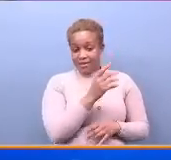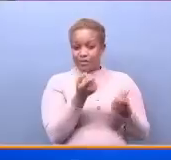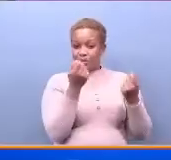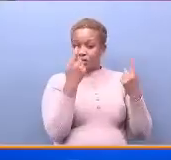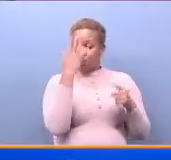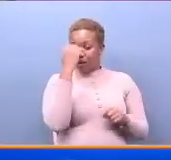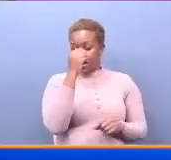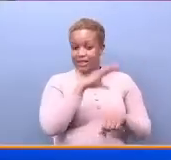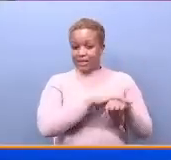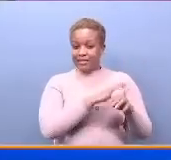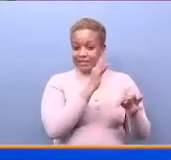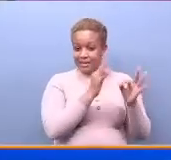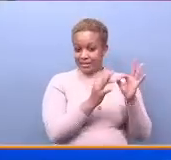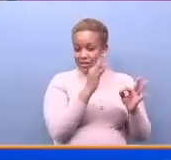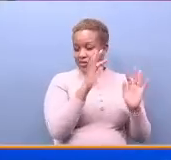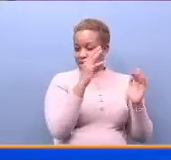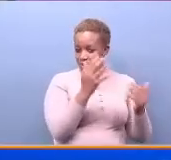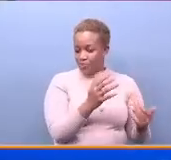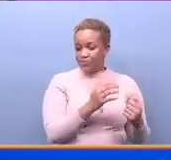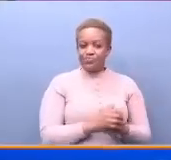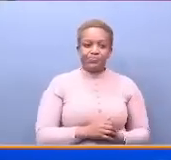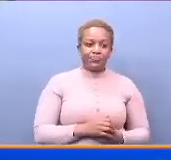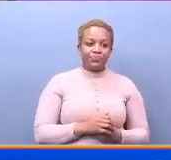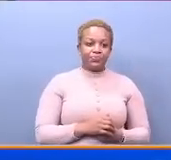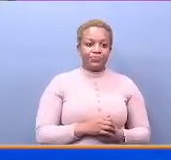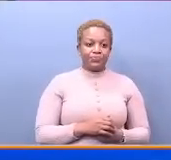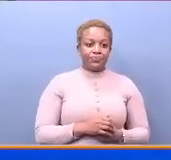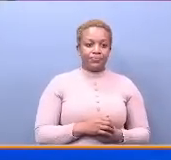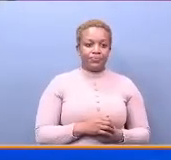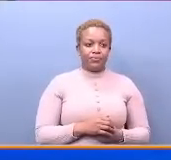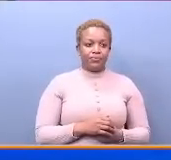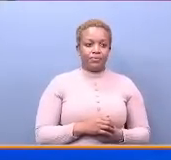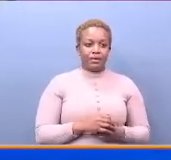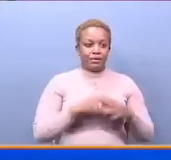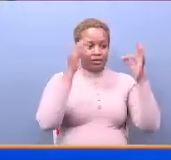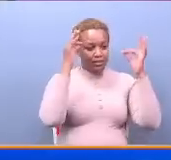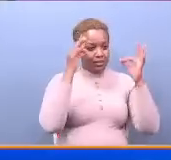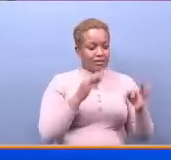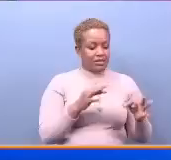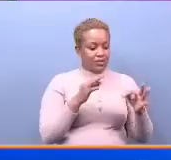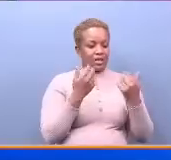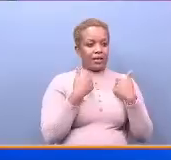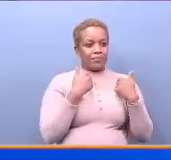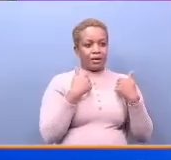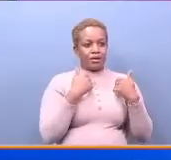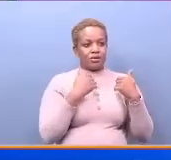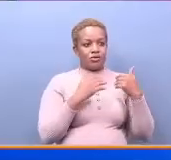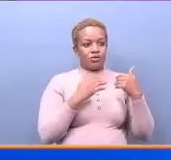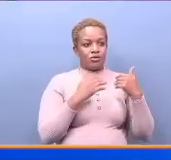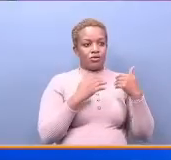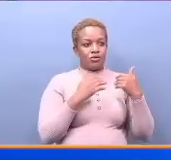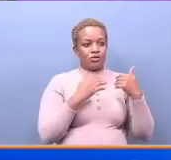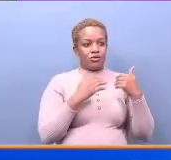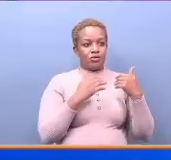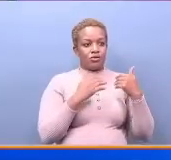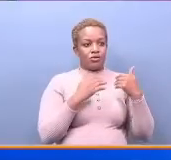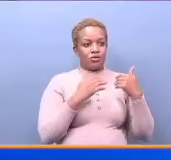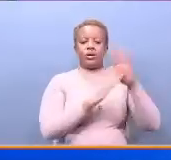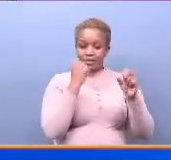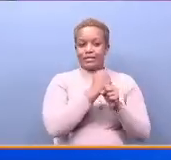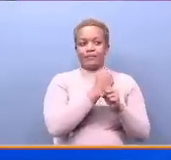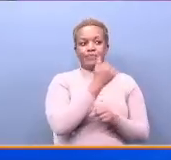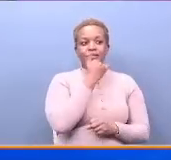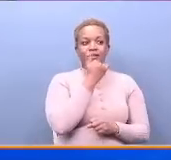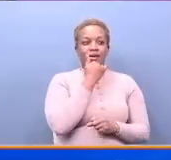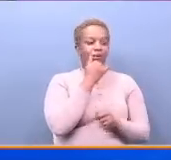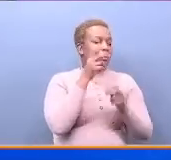nitapata haki. Nitapata haki kwa hii njia. Baada ya uamuzi wa tarehe 11, mahakama ya Supreme Court ilifanya